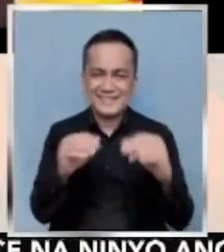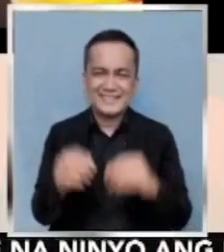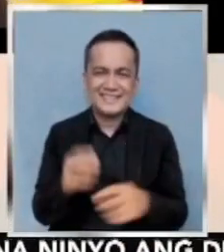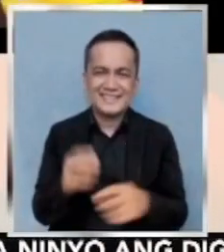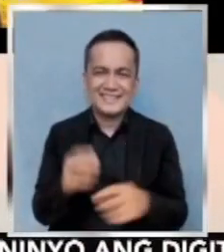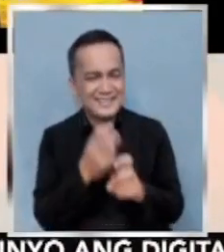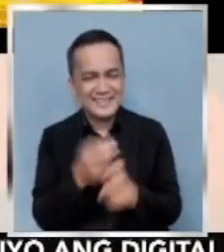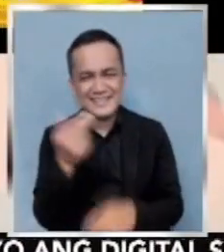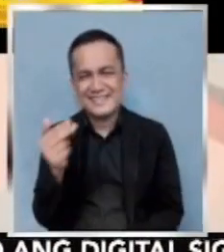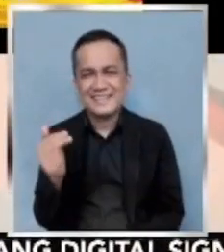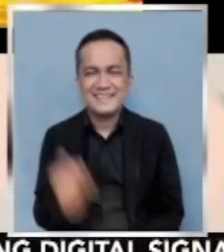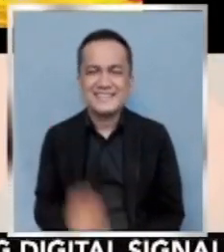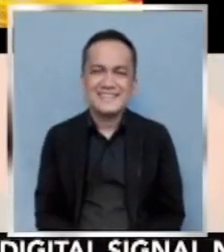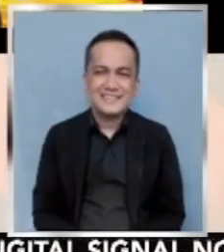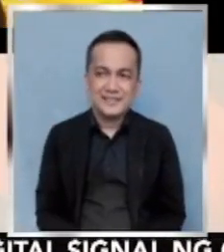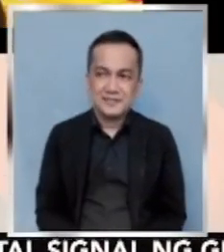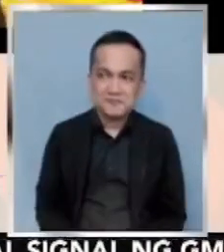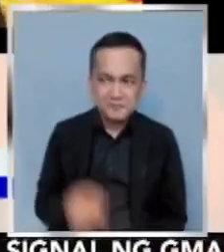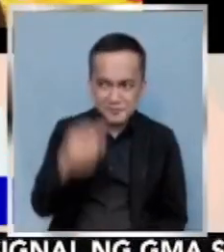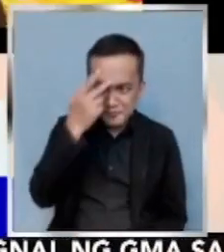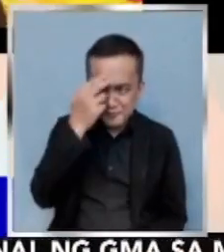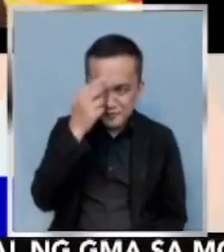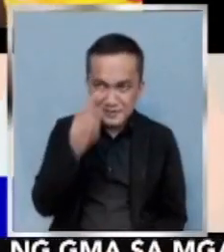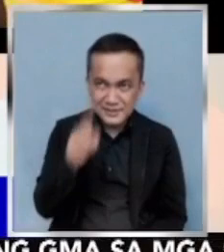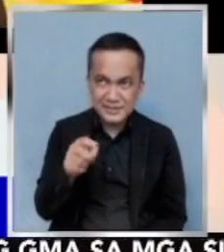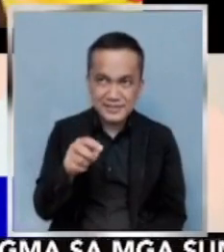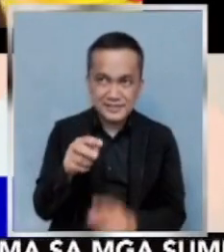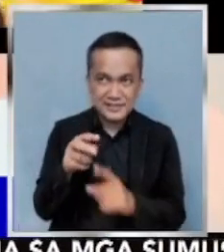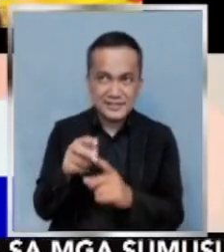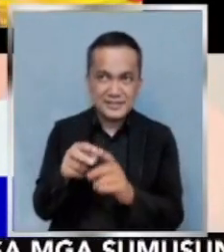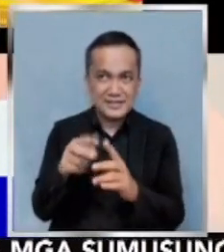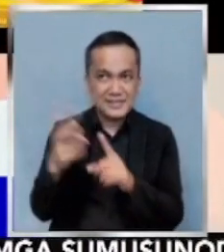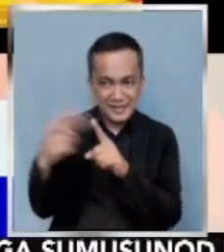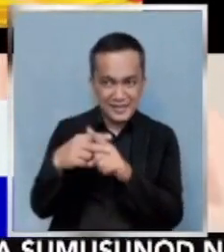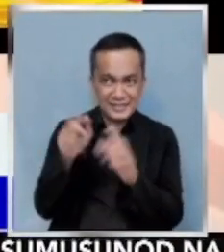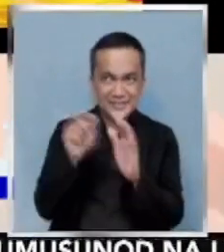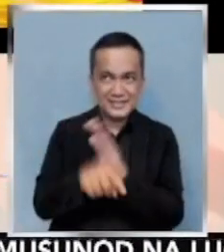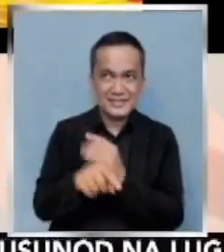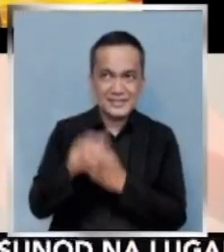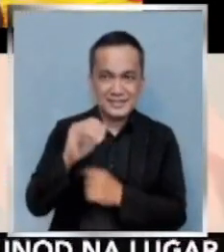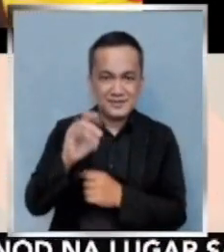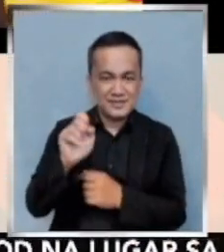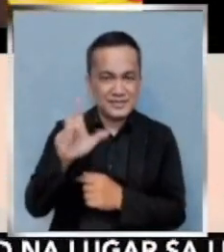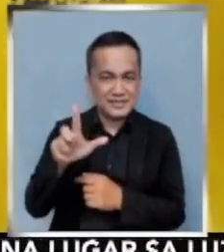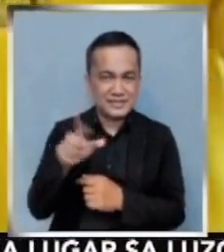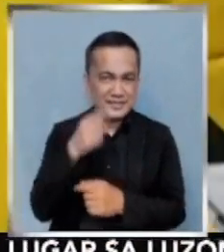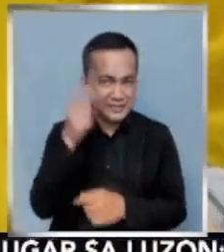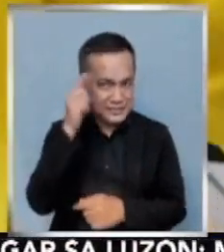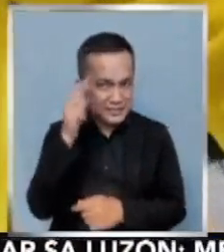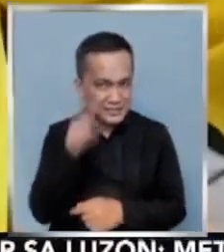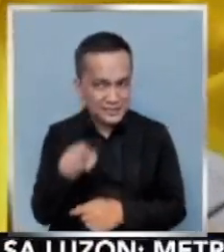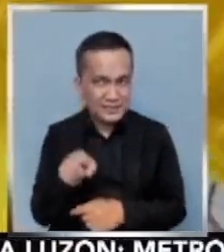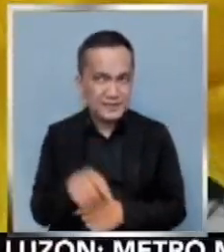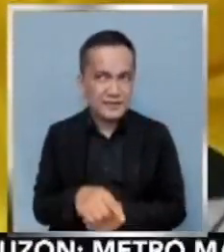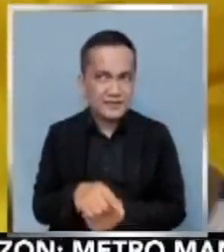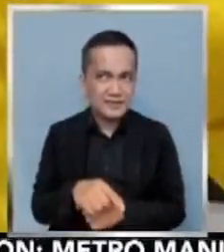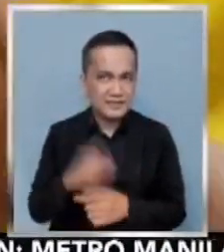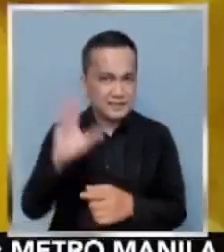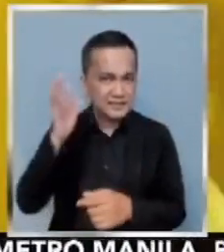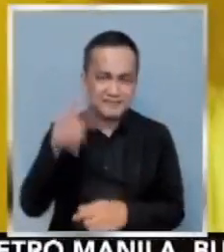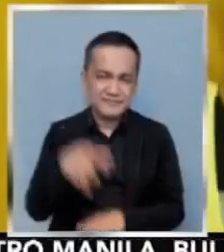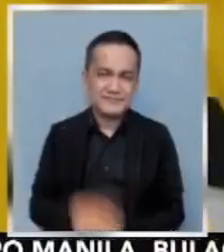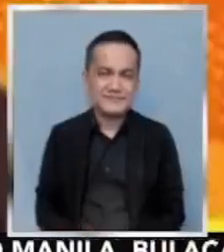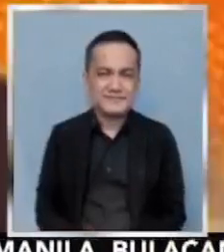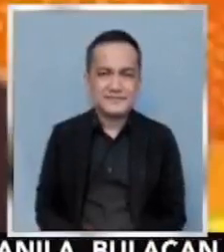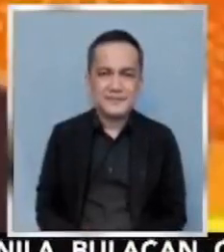eh. Duda ako dyan. Silent killer yan. Gaganyan-ganyan lang yung si Michelle. Pero nag-iisip na ng mga kalokohan din yan. Plano na, no? It comes